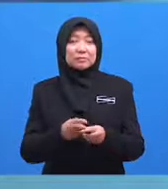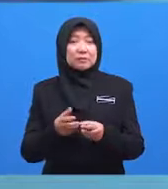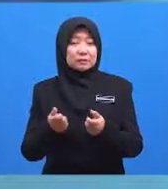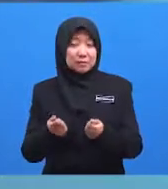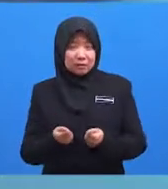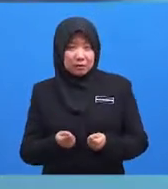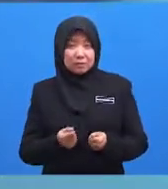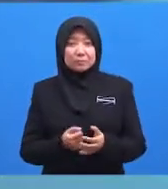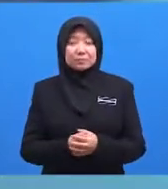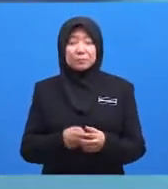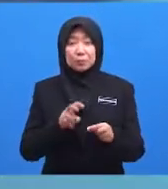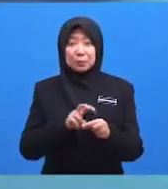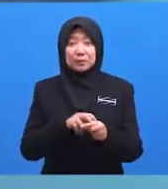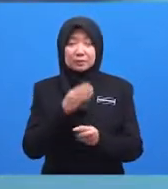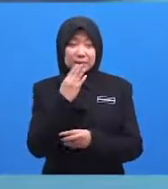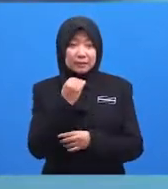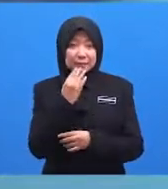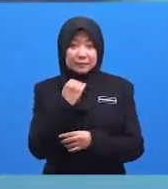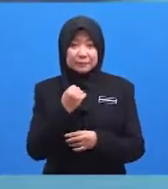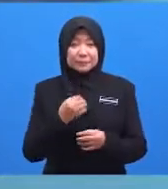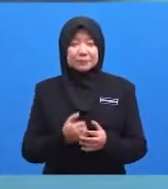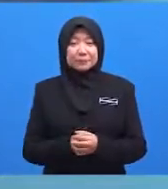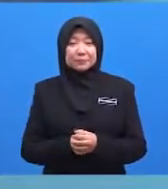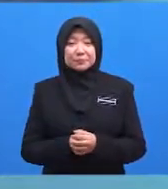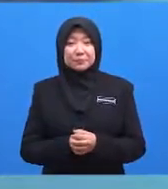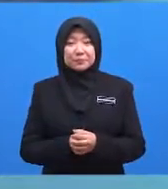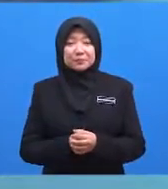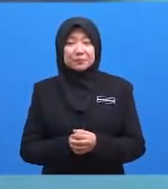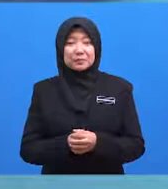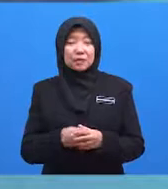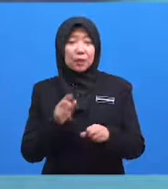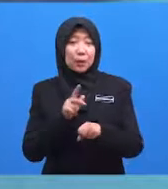Keempat, ubi keledek. Kelima, labu.